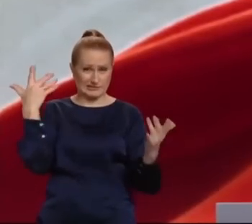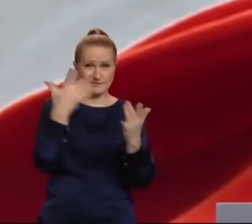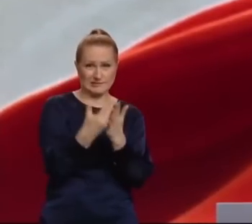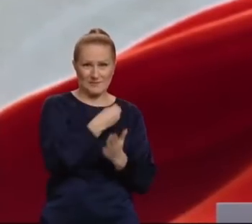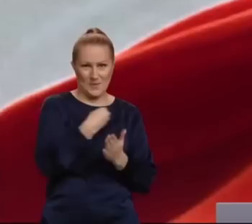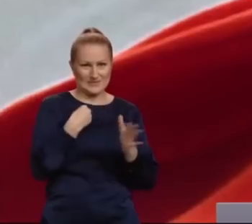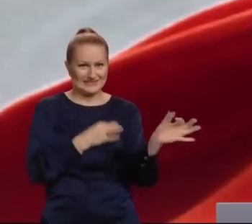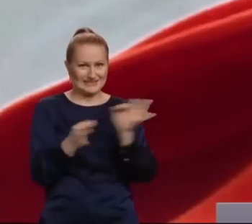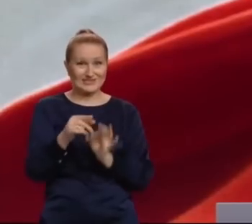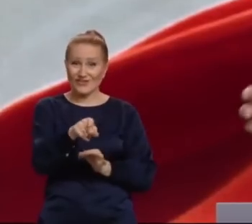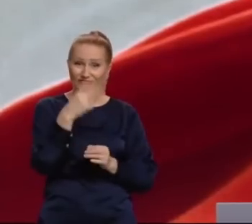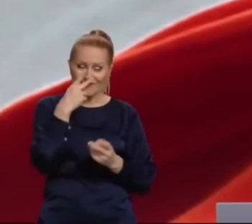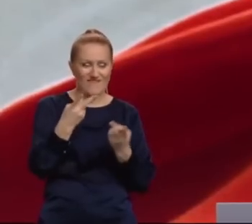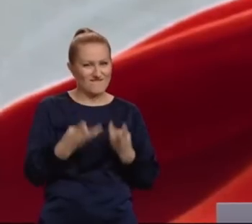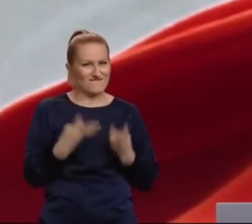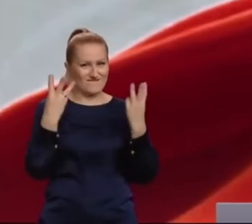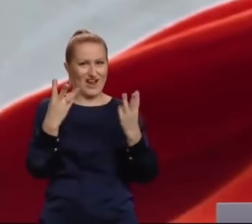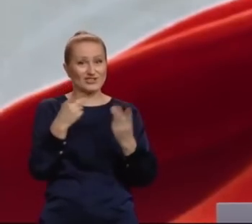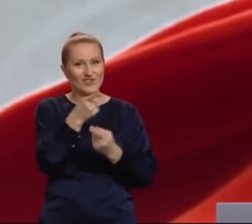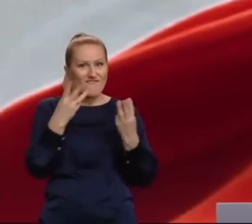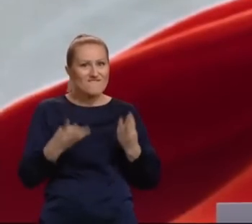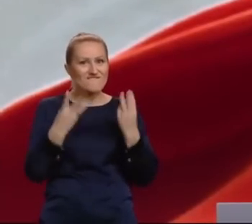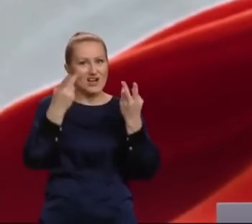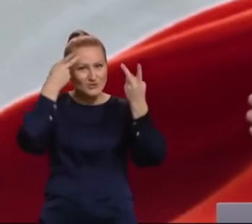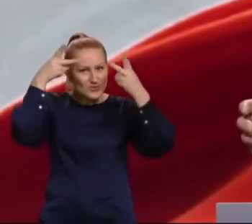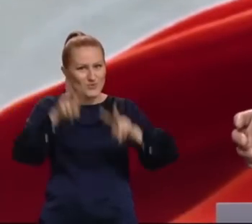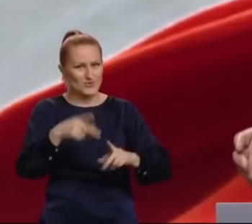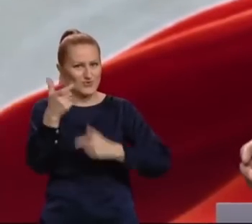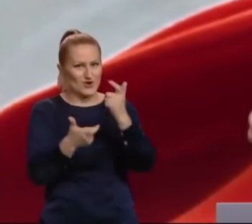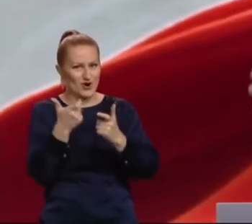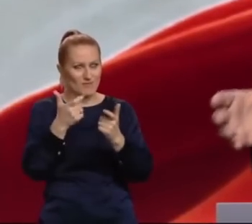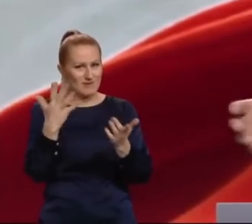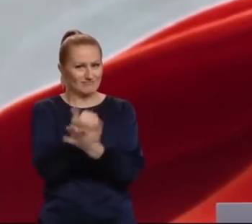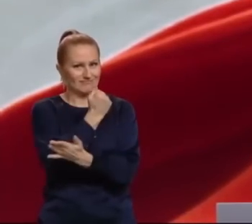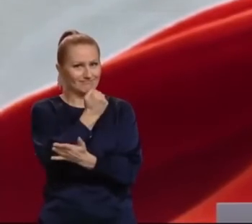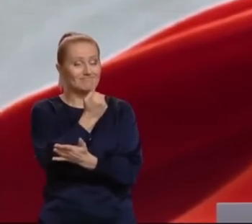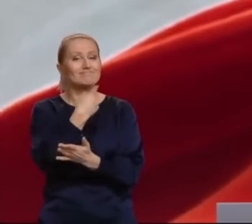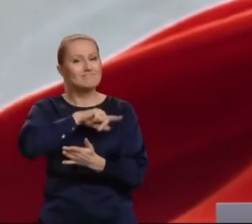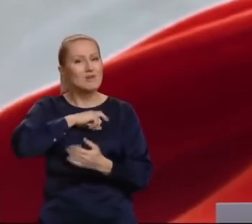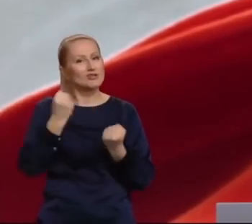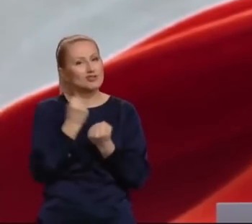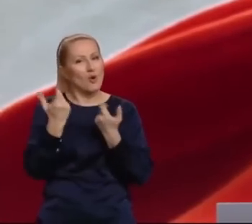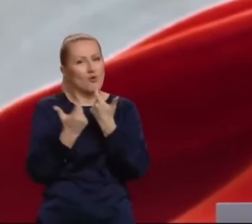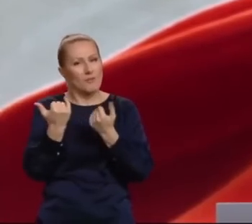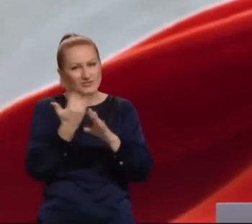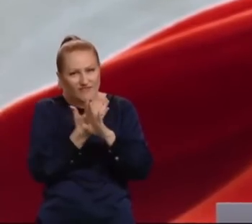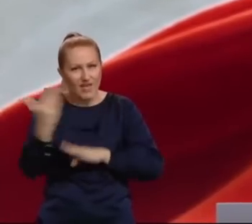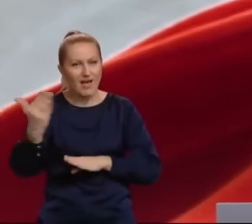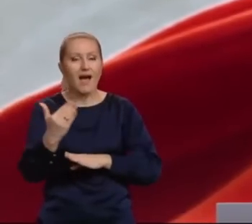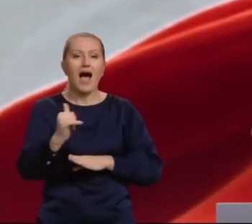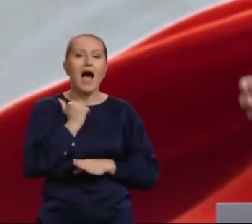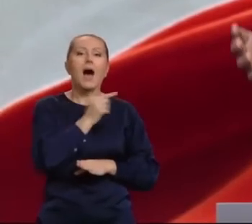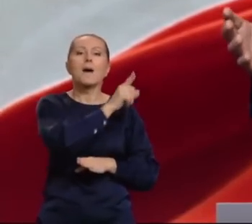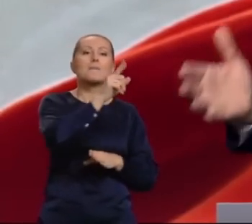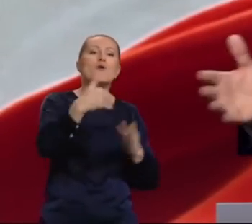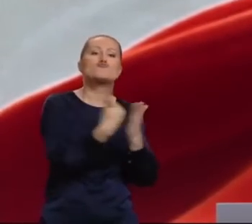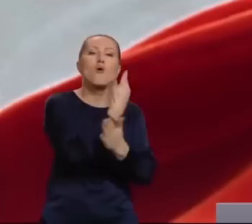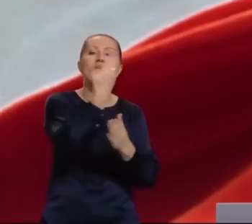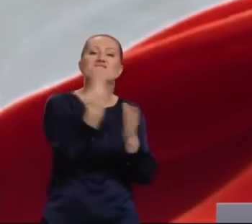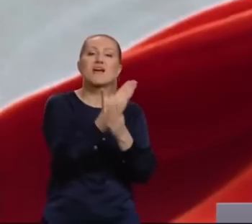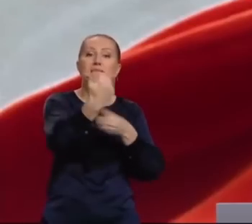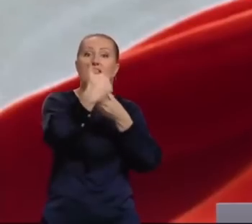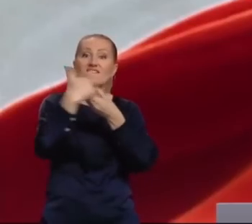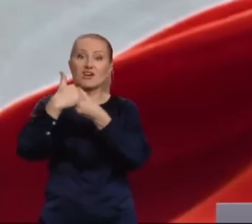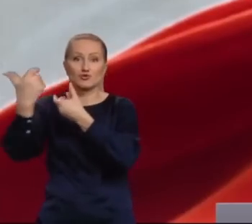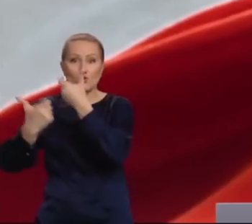jest niezwykle ważne. To bardzo ważne osiągnięcie. Ale oczywiście będziemy robić wszystko, aby przyciągać nowych inwestorów, co